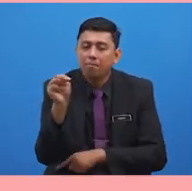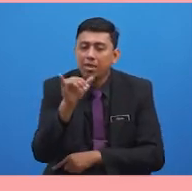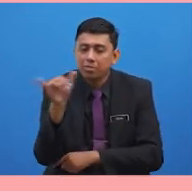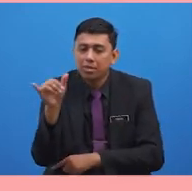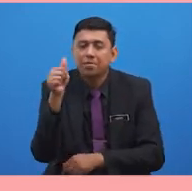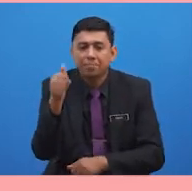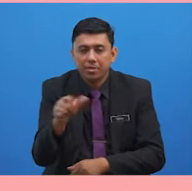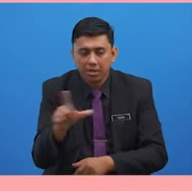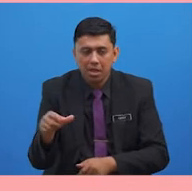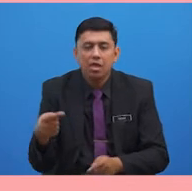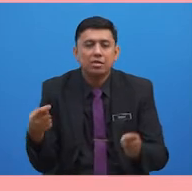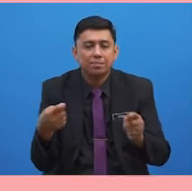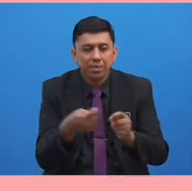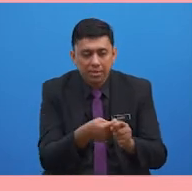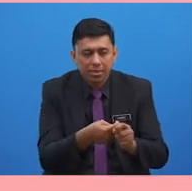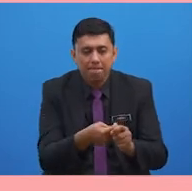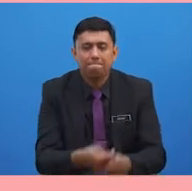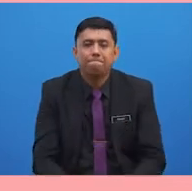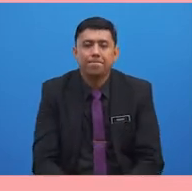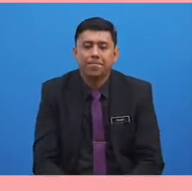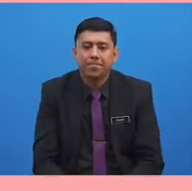Jawapannya adalah seperti berikut.